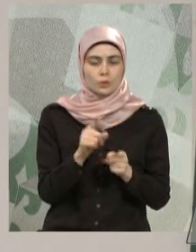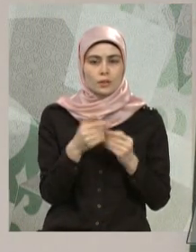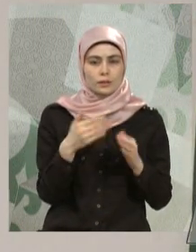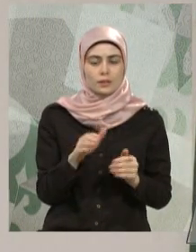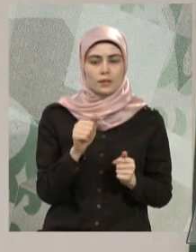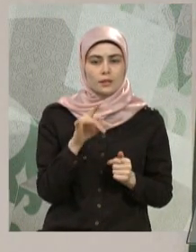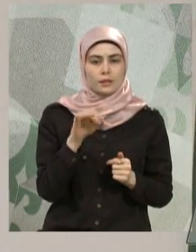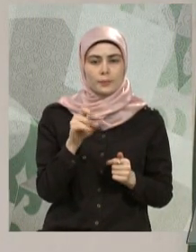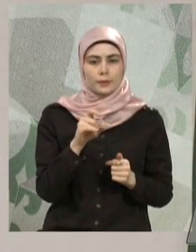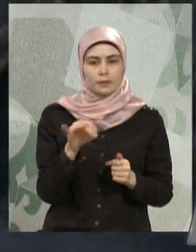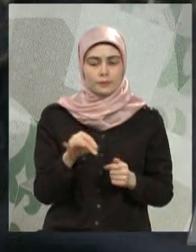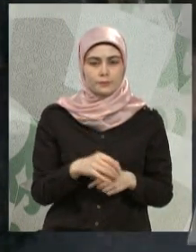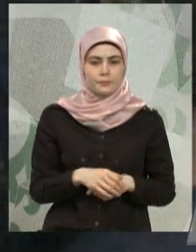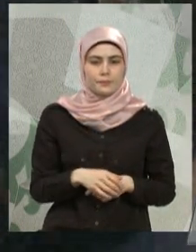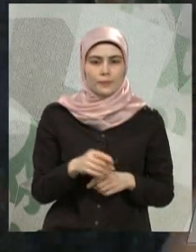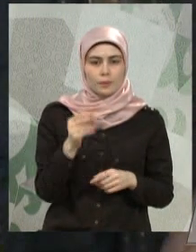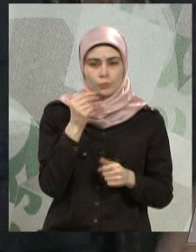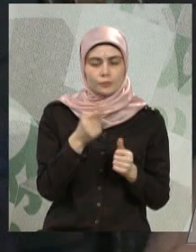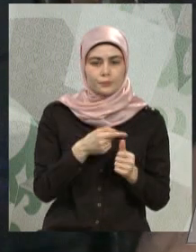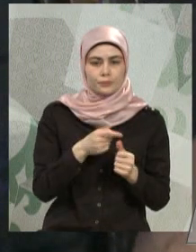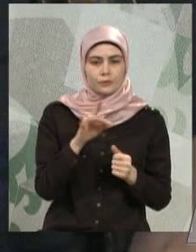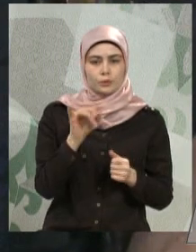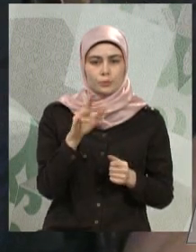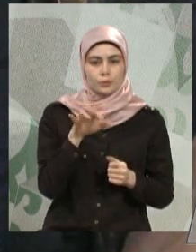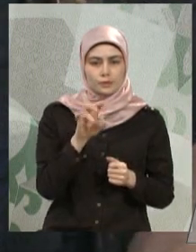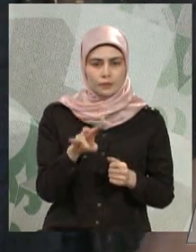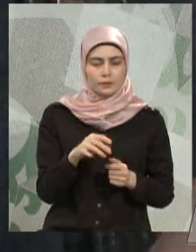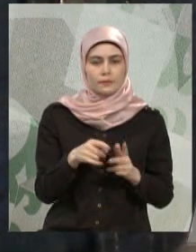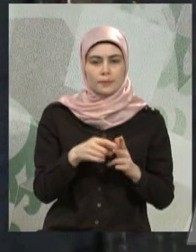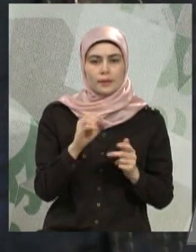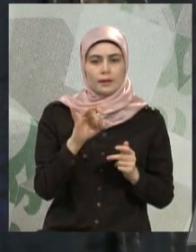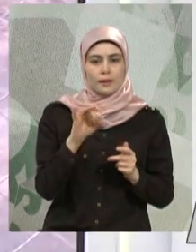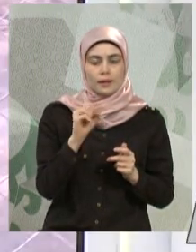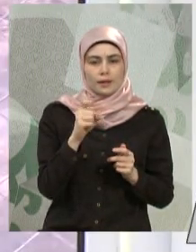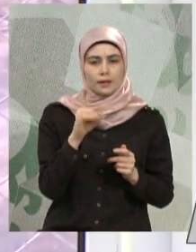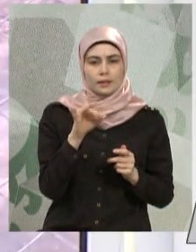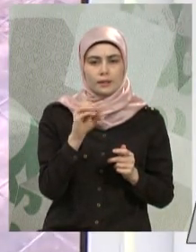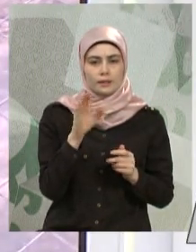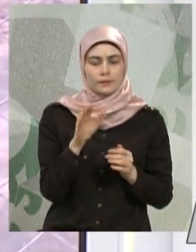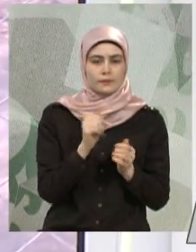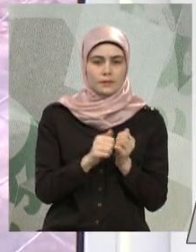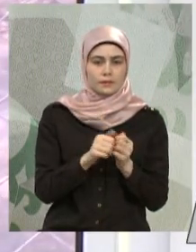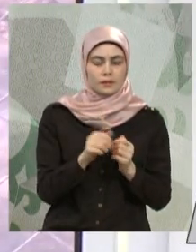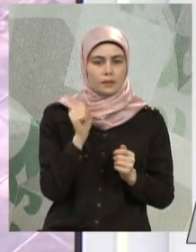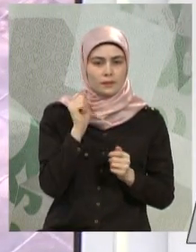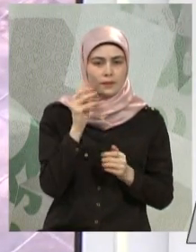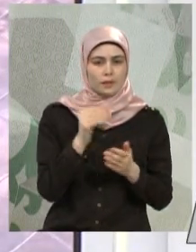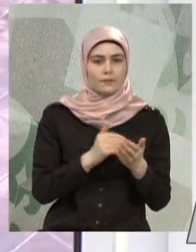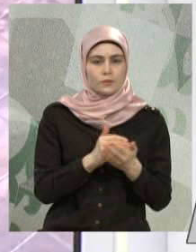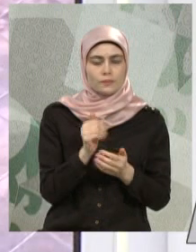Руслан Ахриев за медицинской помощью обращается часто. Мужчина – гипертоник. Высокое давление заставляет идти к врачам. Благодаря